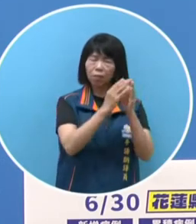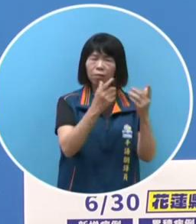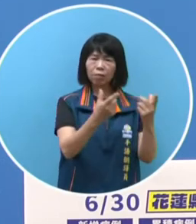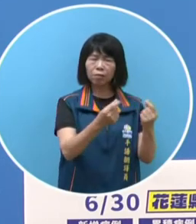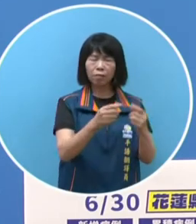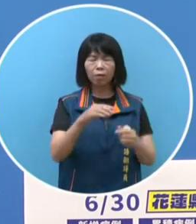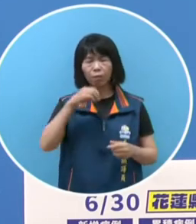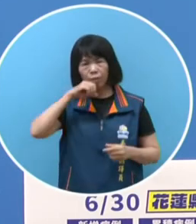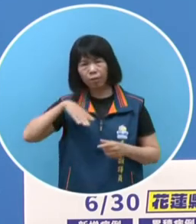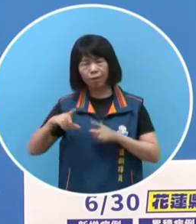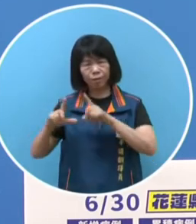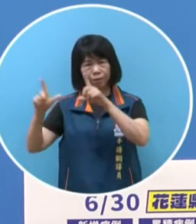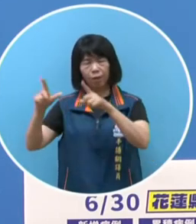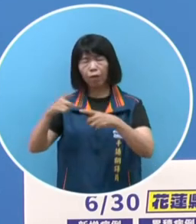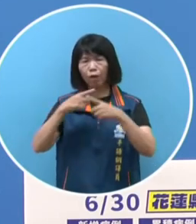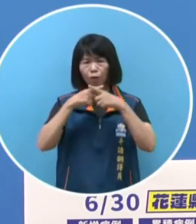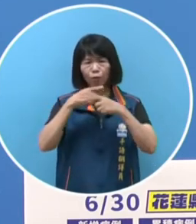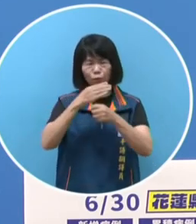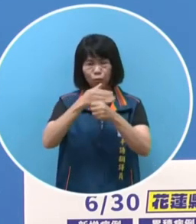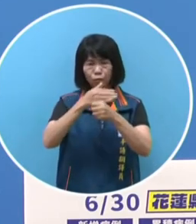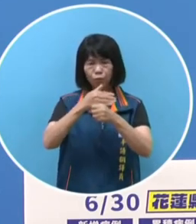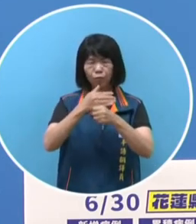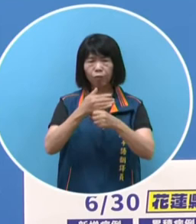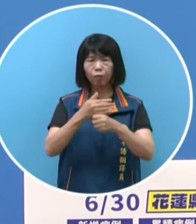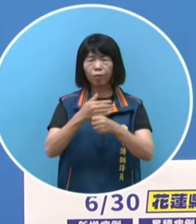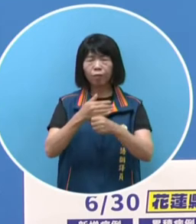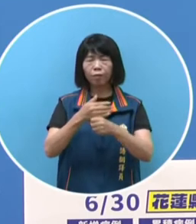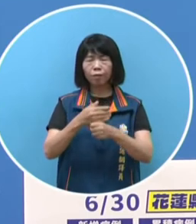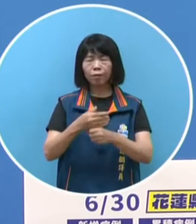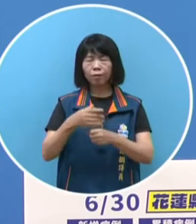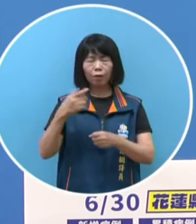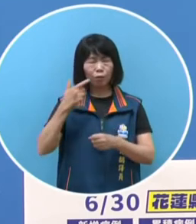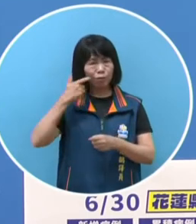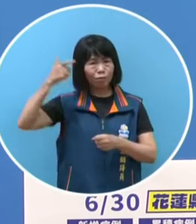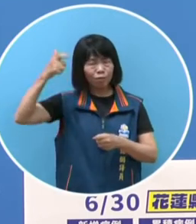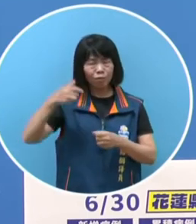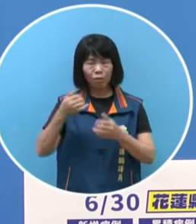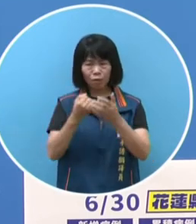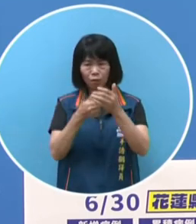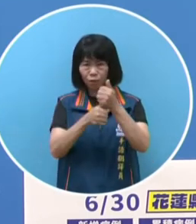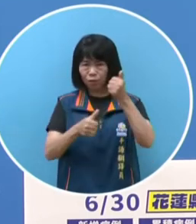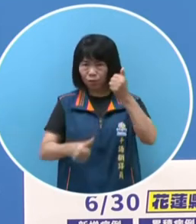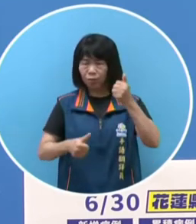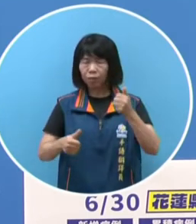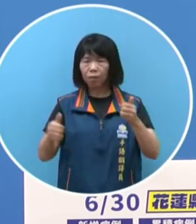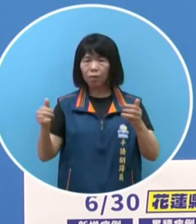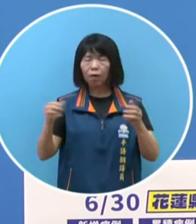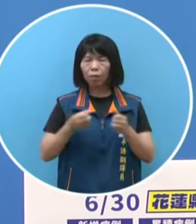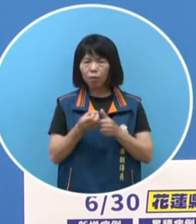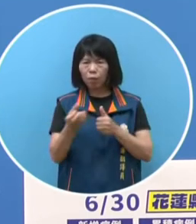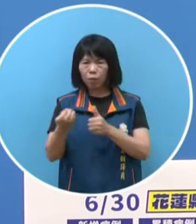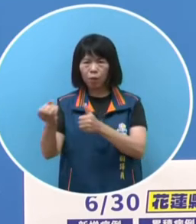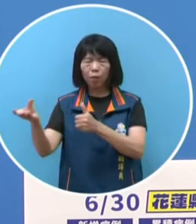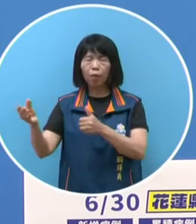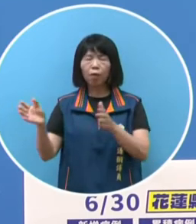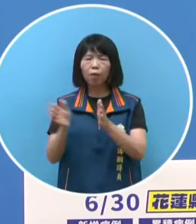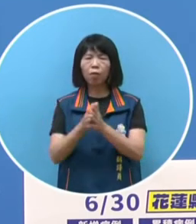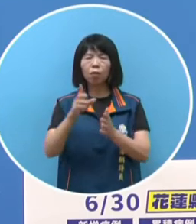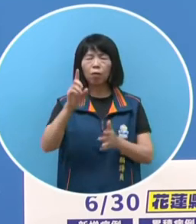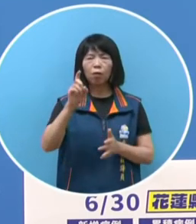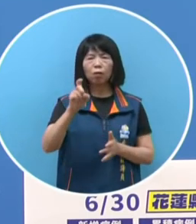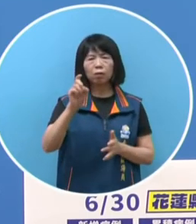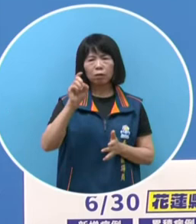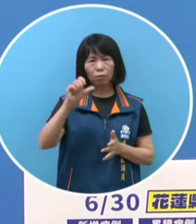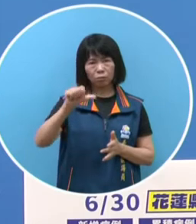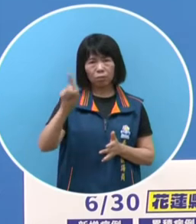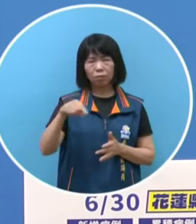在屏东秘鲁的这个祖孙，一共是15个人确诊，12个